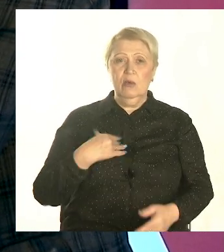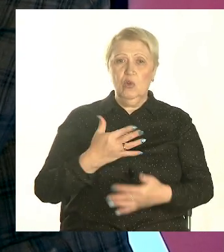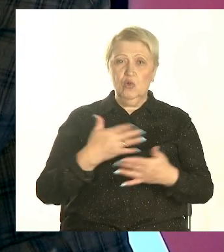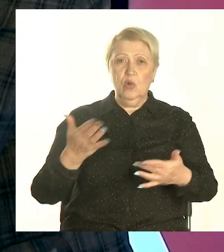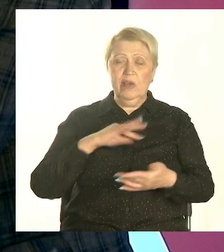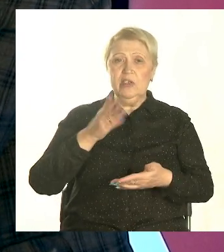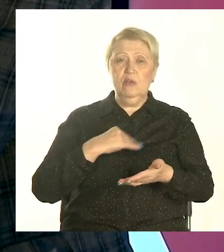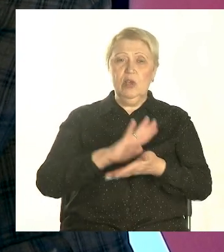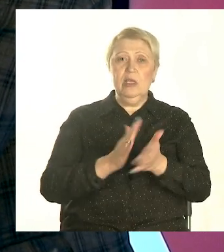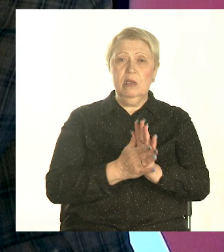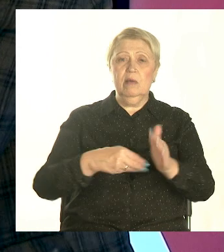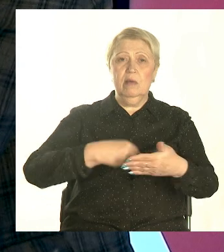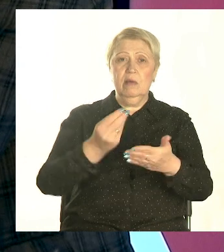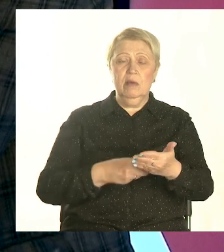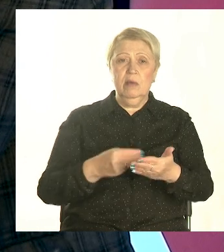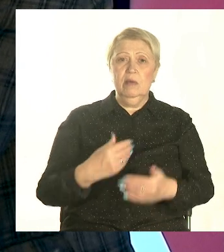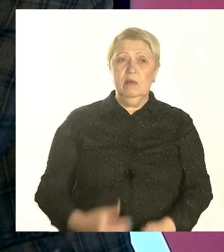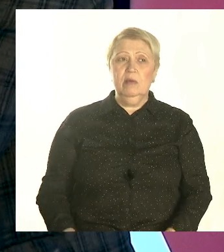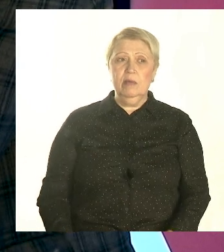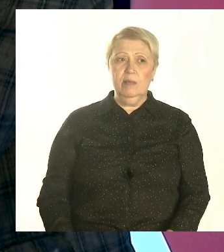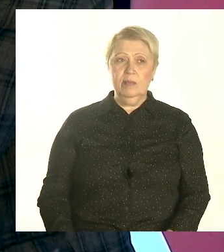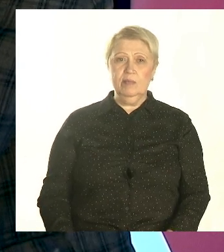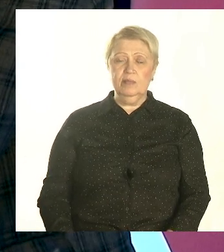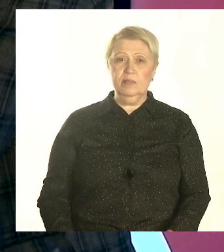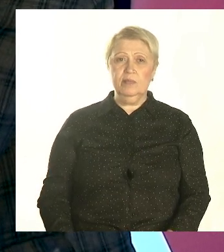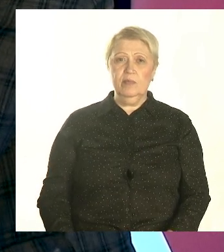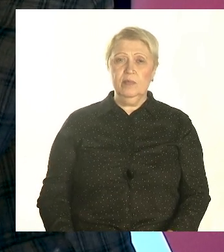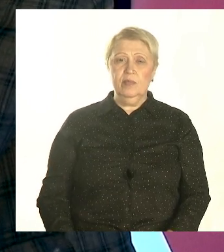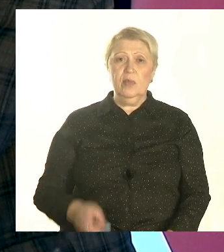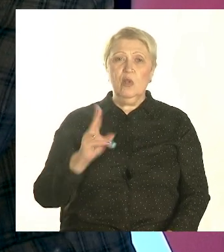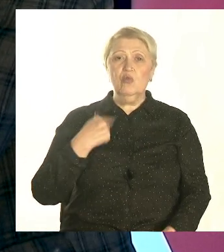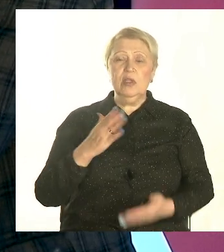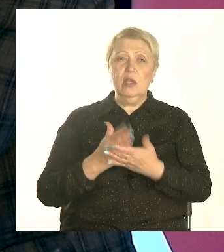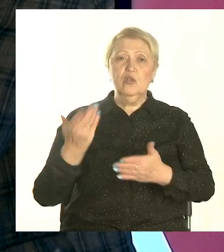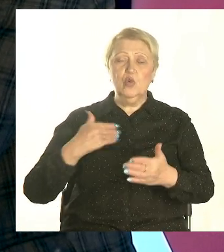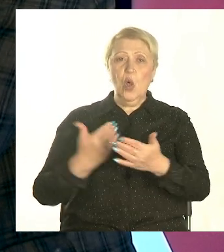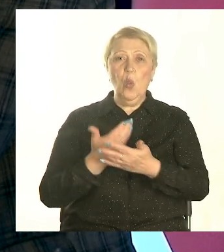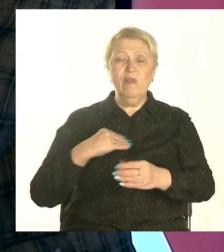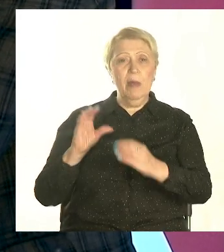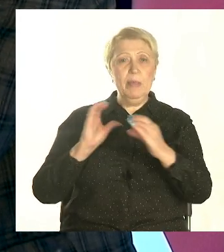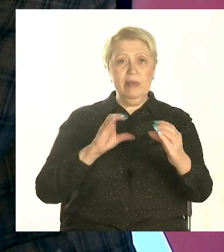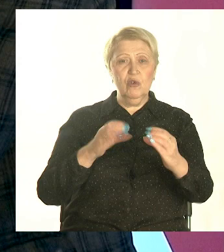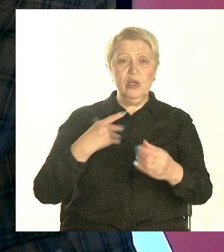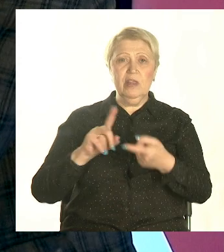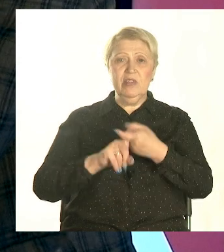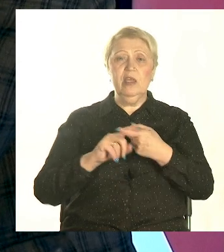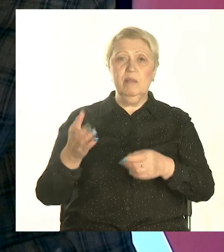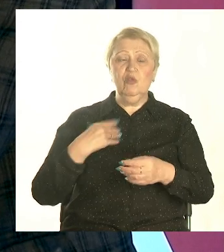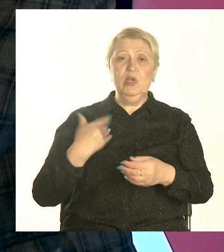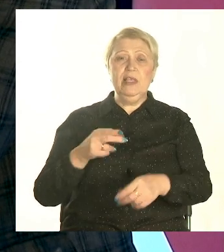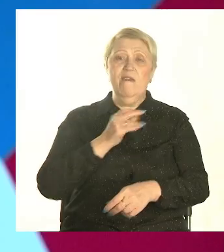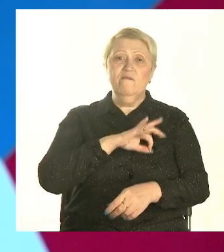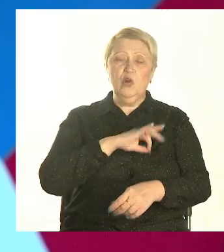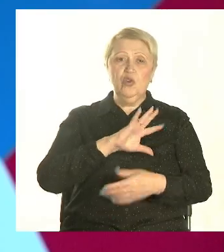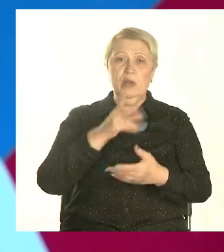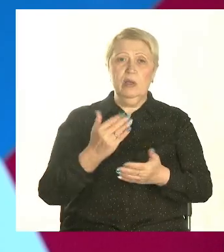Три перевозчика пока в деловых переговорах у нас проходят, ага. Но это плечо взяли другие перевозчики на себя. Ага. То есть взаимопоручка, проблема